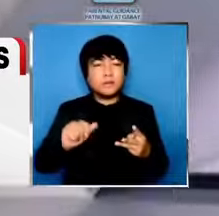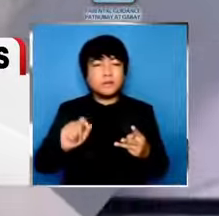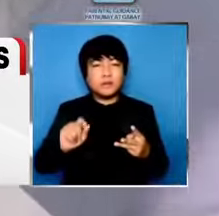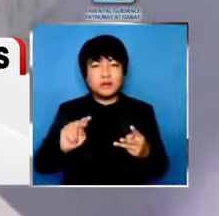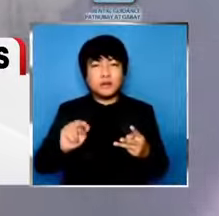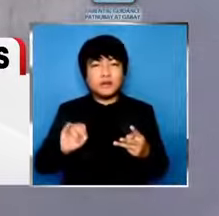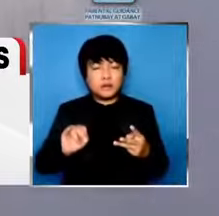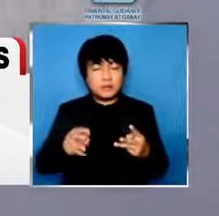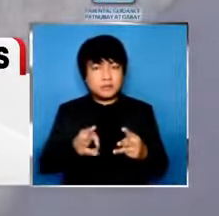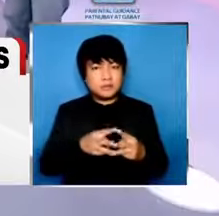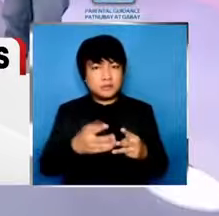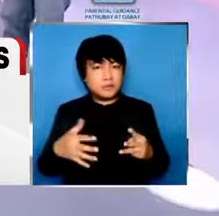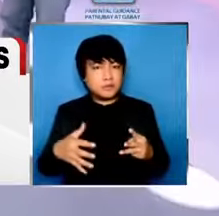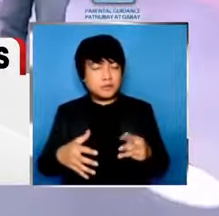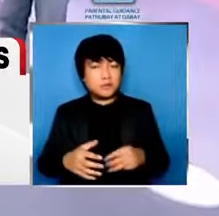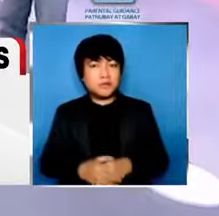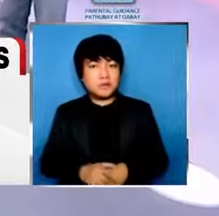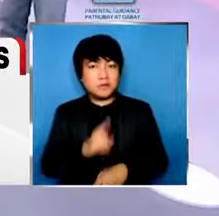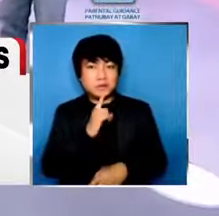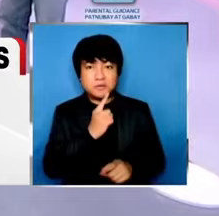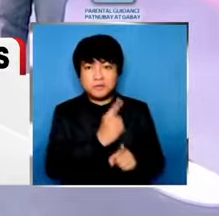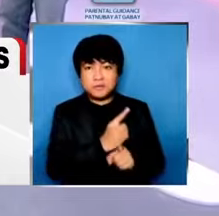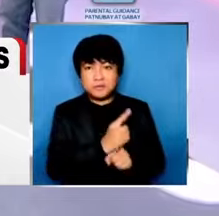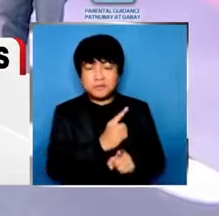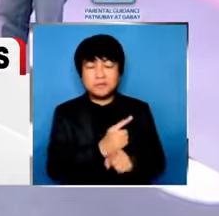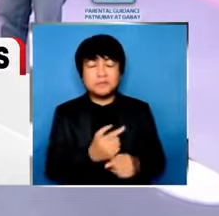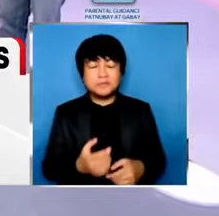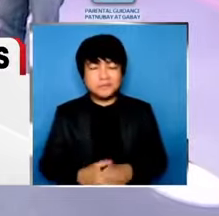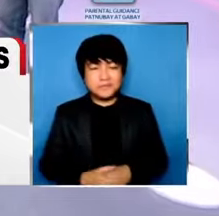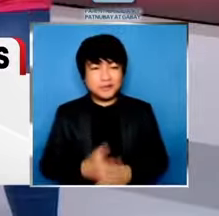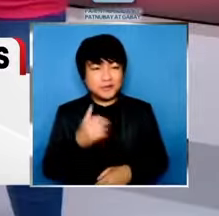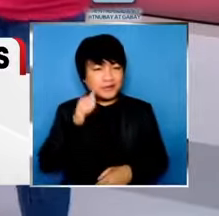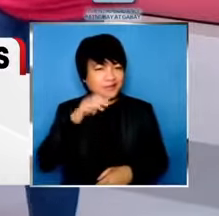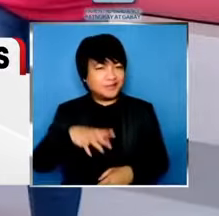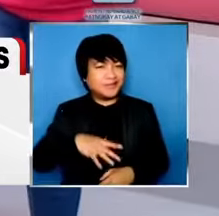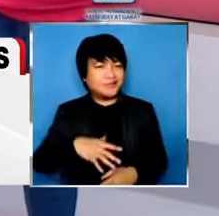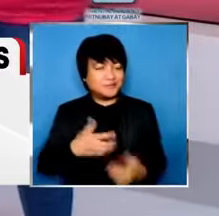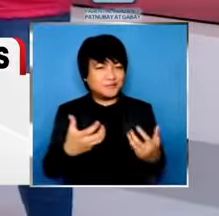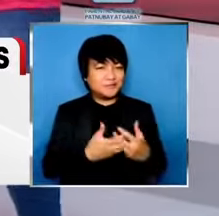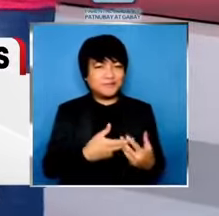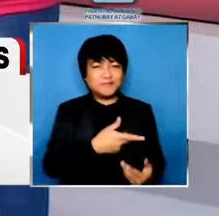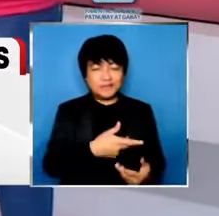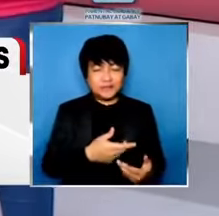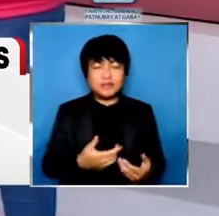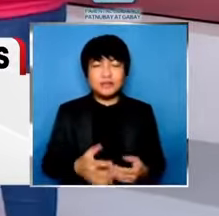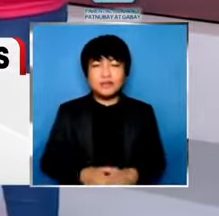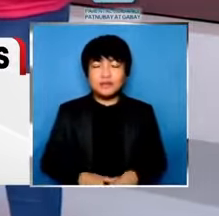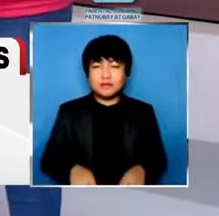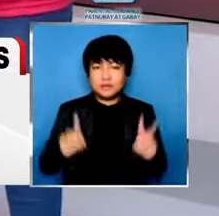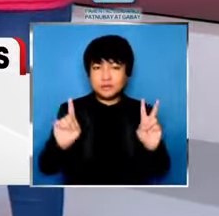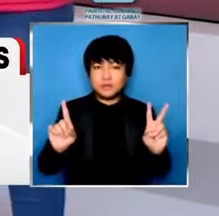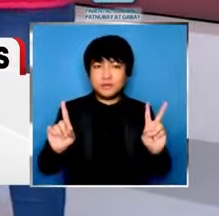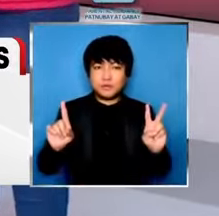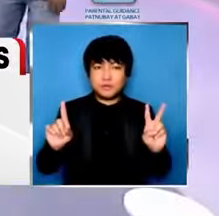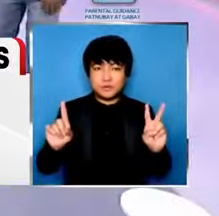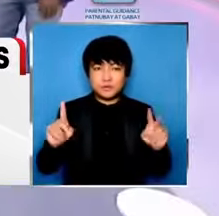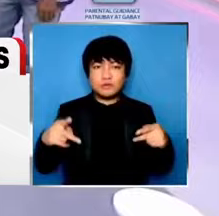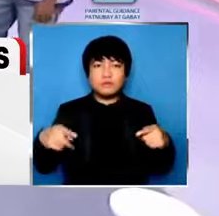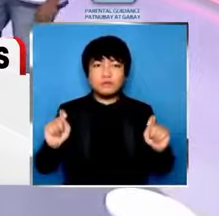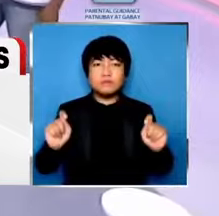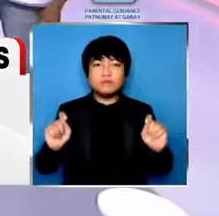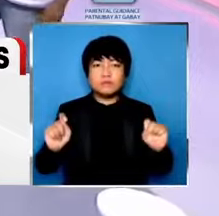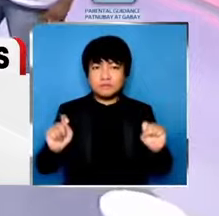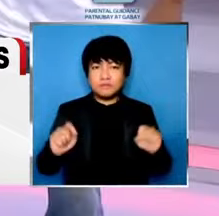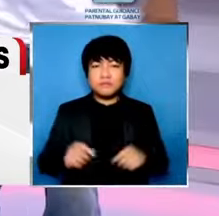ng babae yan eh. Okay, ang puntos na ito yung nasa South Triangle Ladies. Ang score natin ay 2-1, 1 point for 561 Warriors at 2 points for